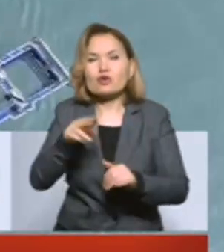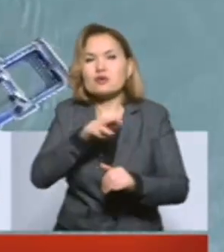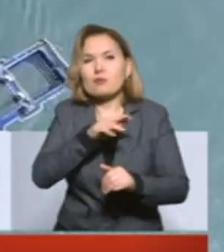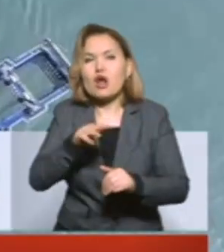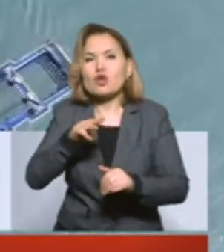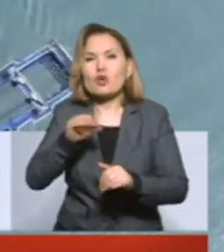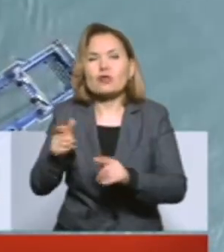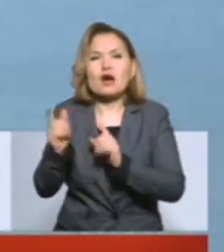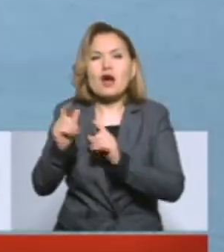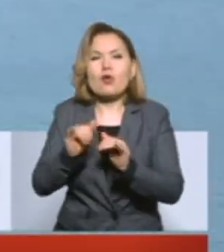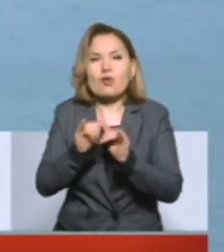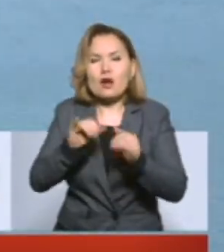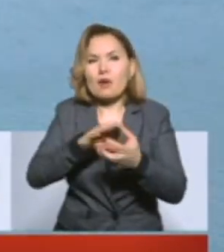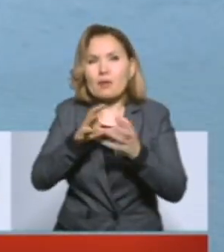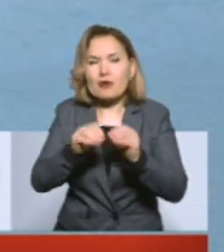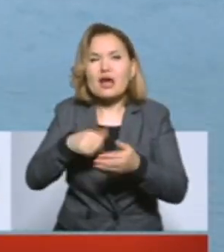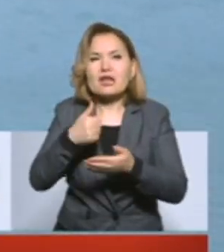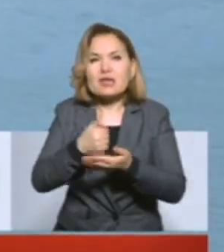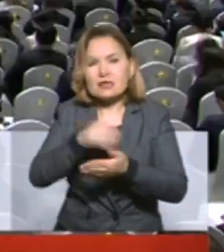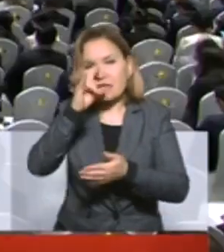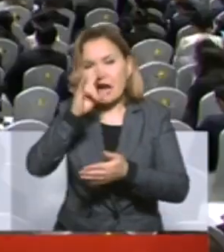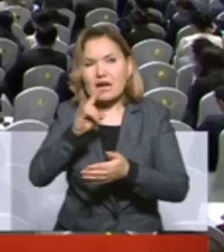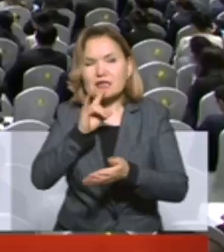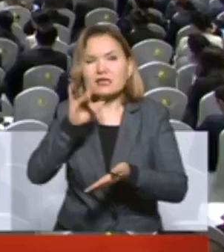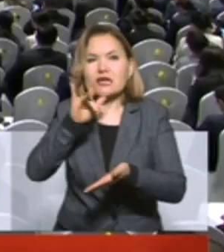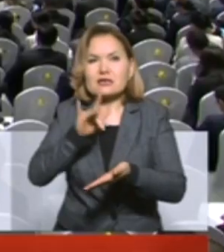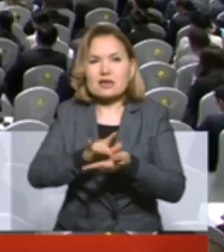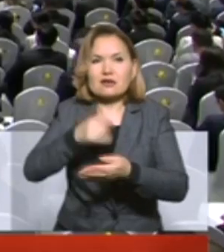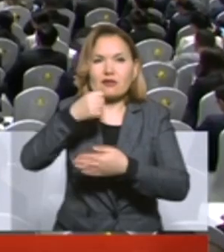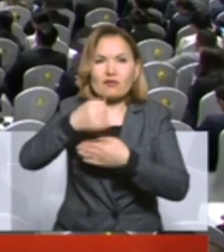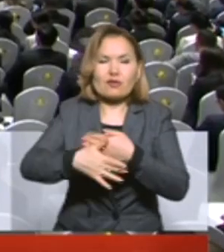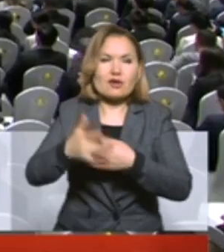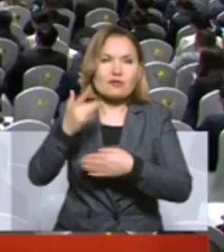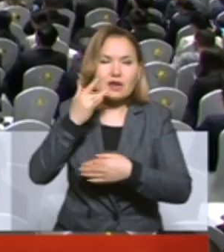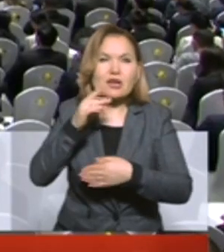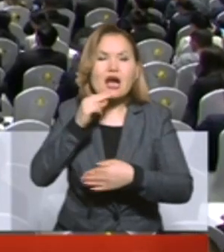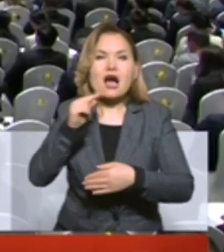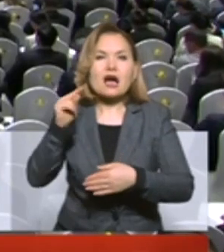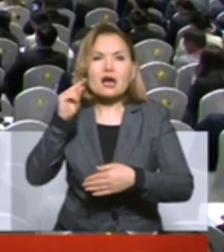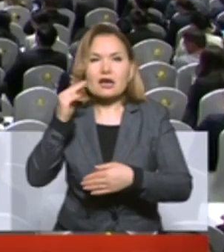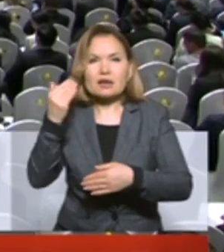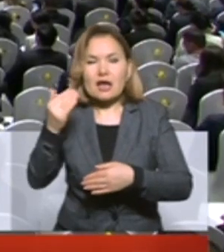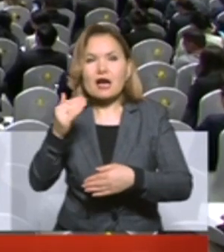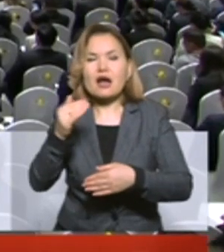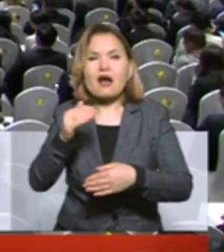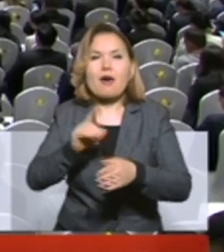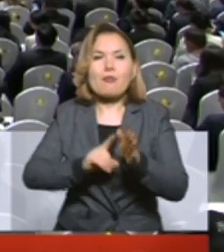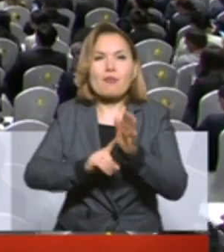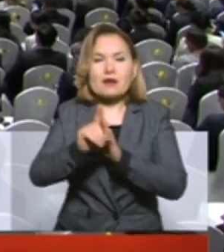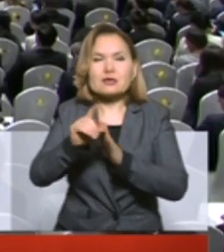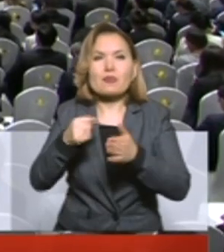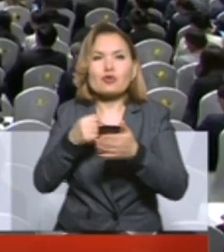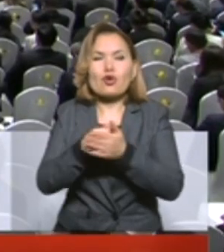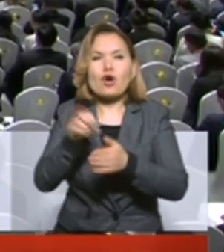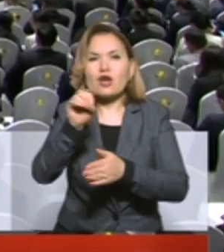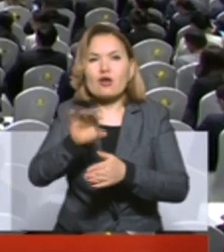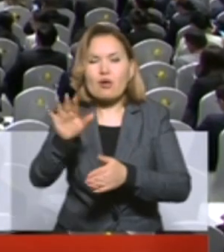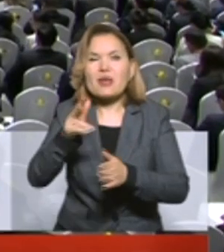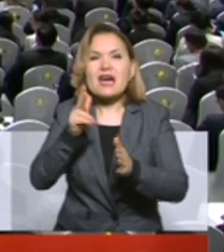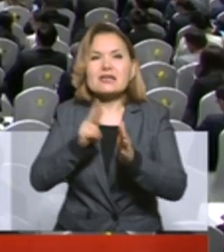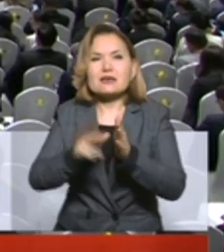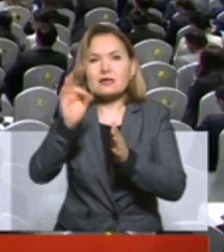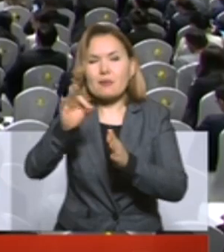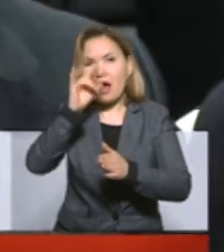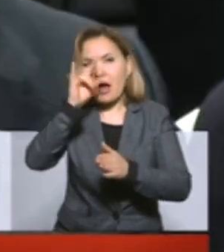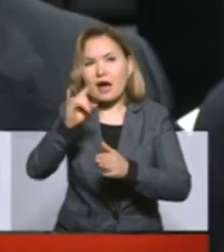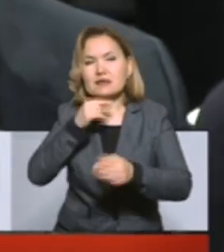пен батыс арасындағы негізгі көпір. Қытайдан Еуропаға құрлық жолымен тасымалданатын жүктің 80%-ы